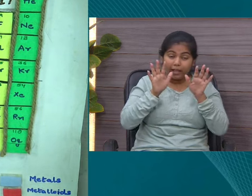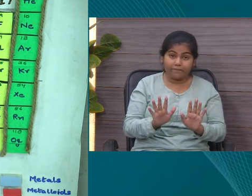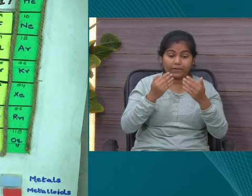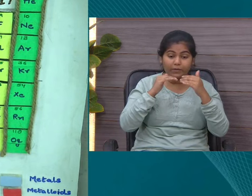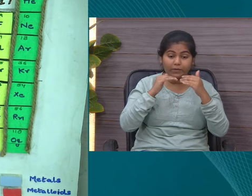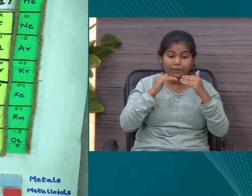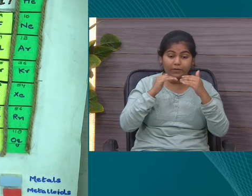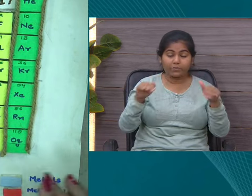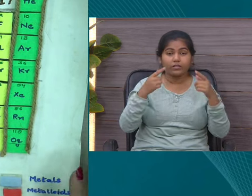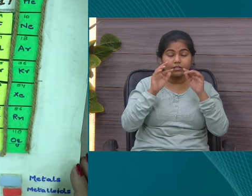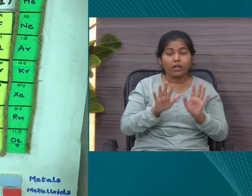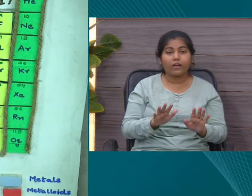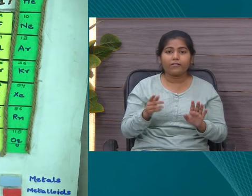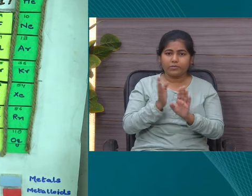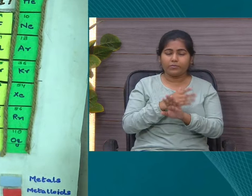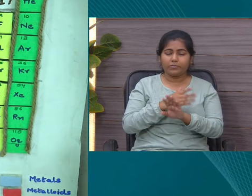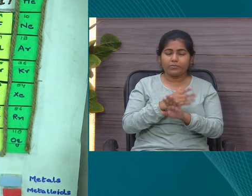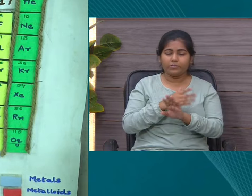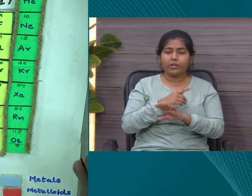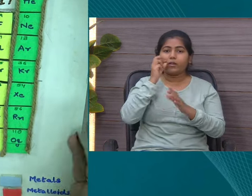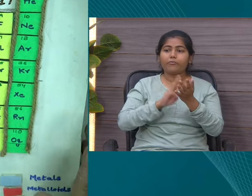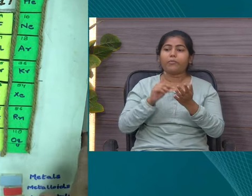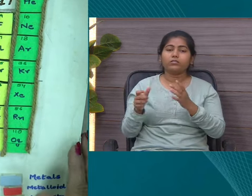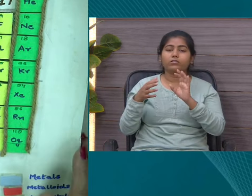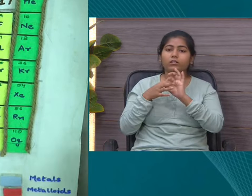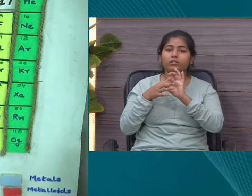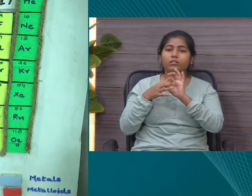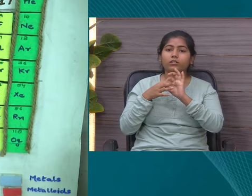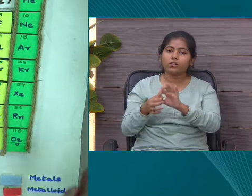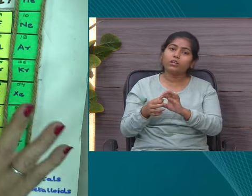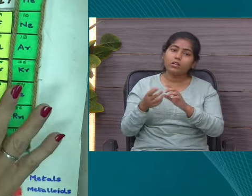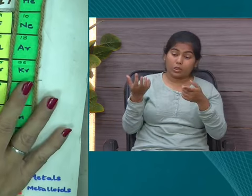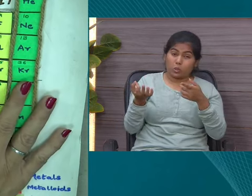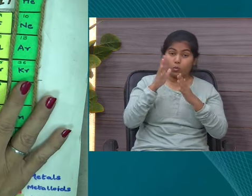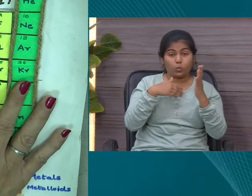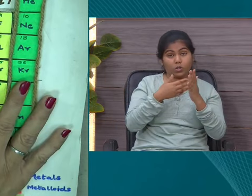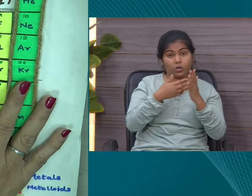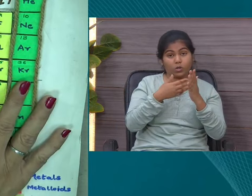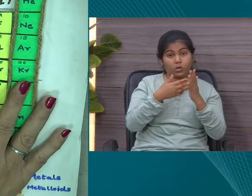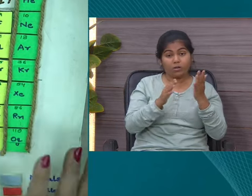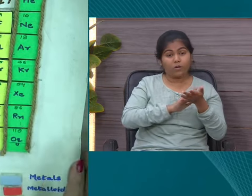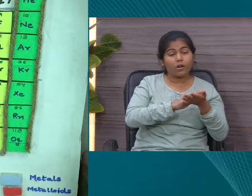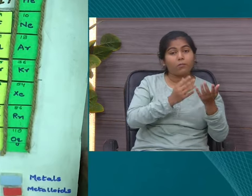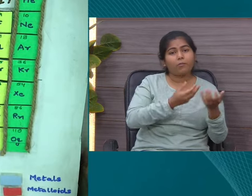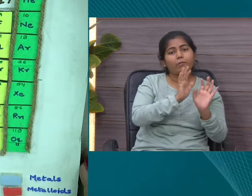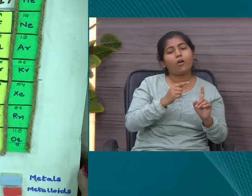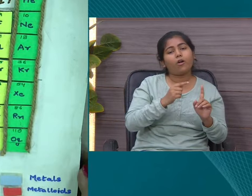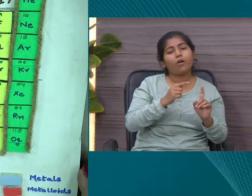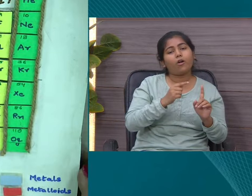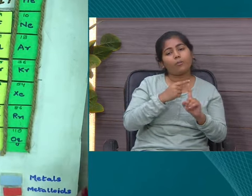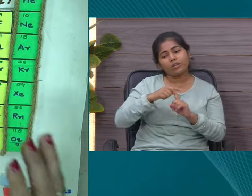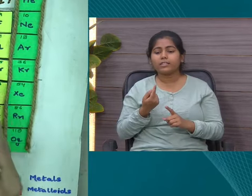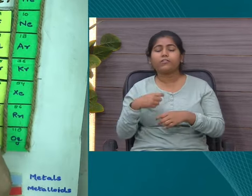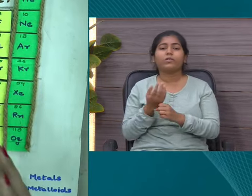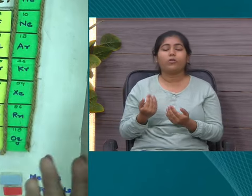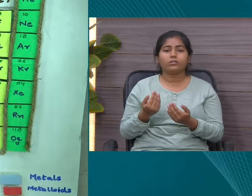तरह का, अभी जैसे हमने पहले मेंडलीव में बात की, मॉडर्न पीरियोडिक टेबल ब्रेल में भी आता है और हम इसे खुद भी बना सकते हैं। तो जैसे मैंने आपसे अभी वादा भी